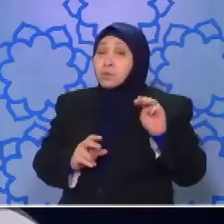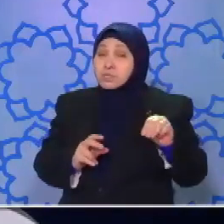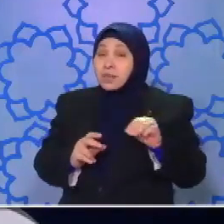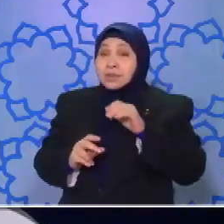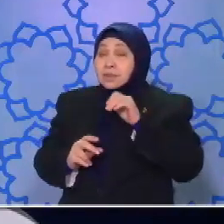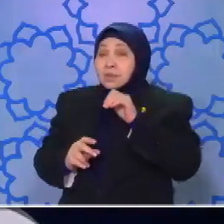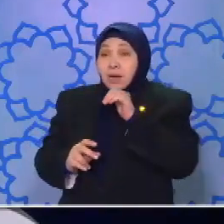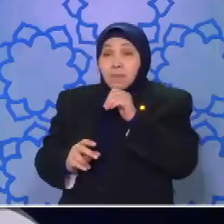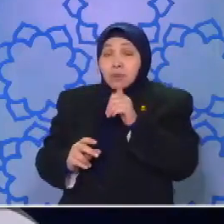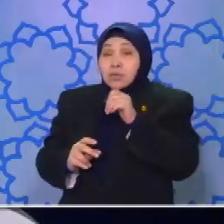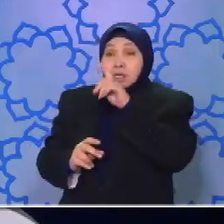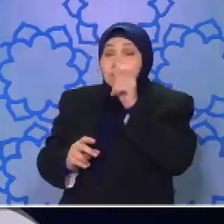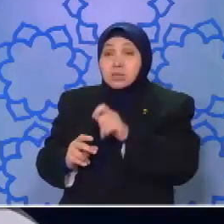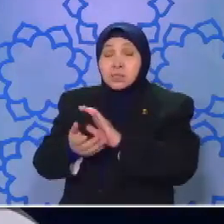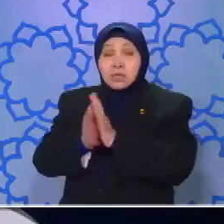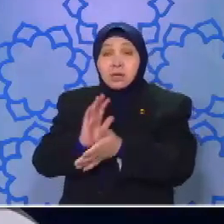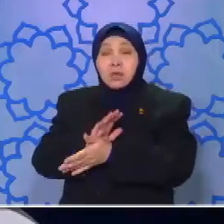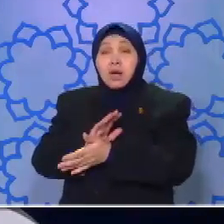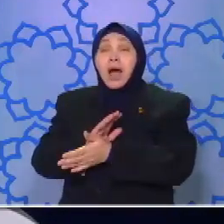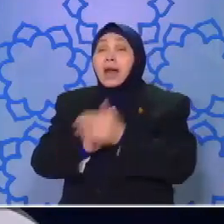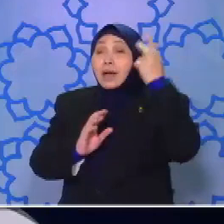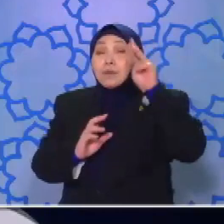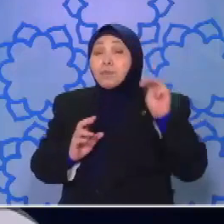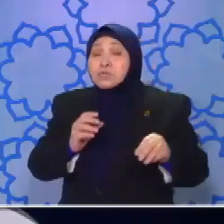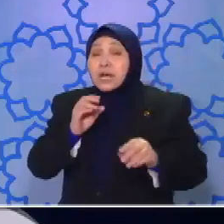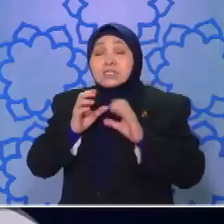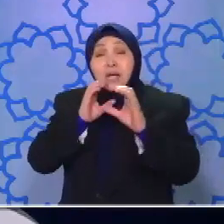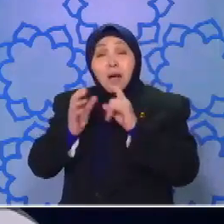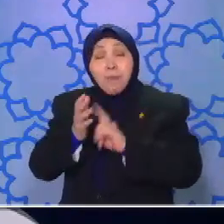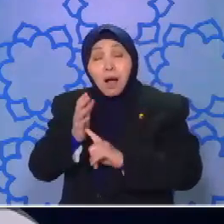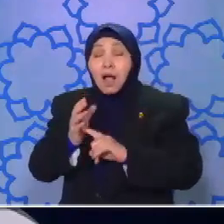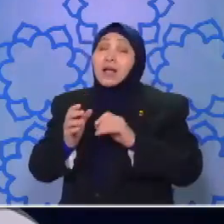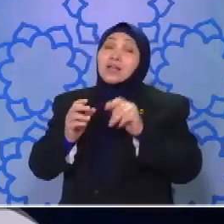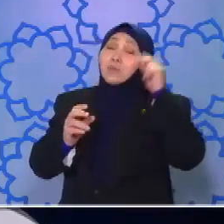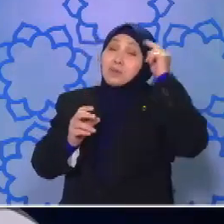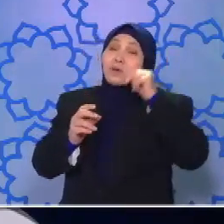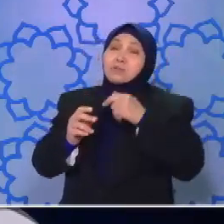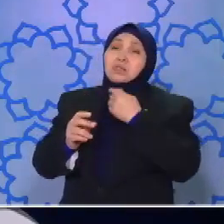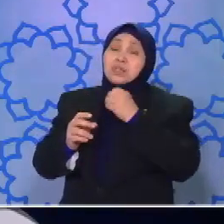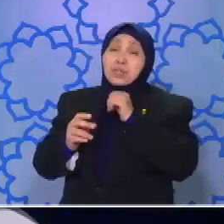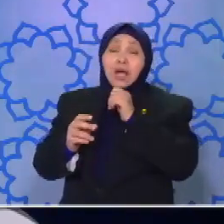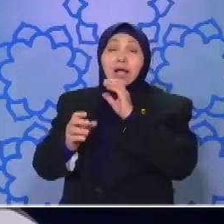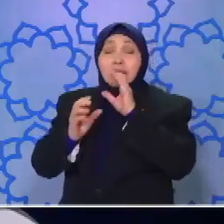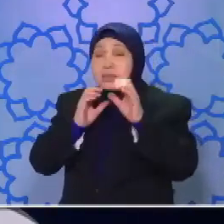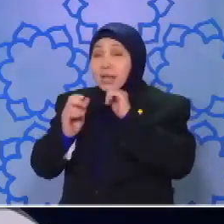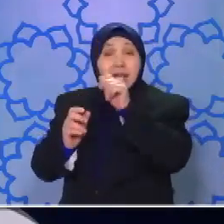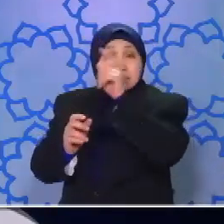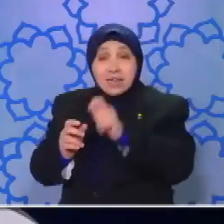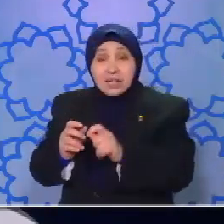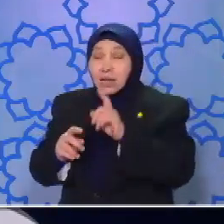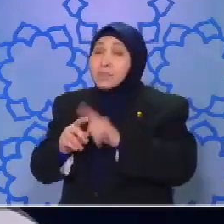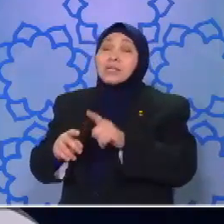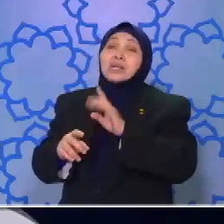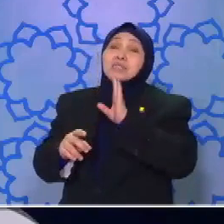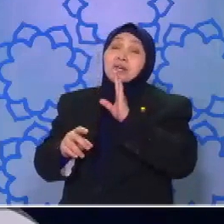tanya, kan. Kali ini Nabi Musa cakap apa? Lau syi'ta lattakhadta 'alaihi ajra. Nabi Musa tak bercakap ni, tak bertanya. Dia